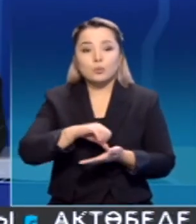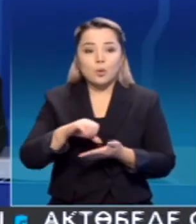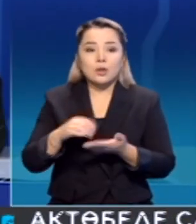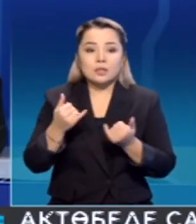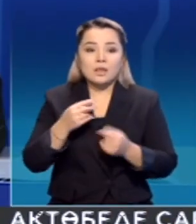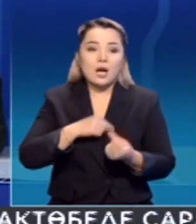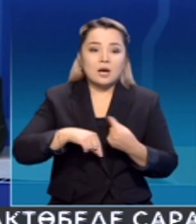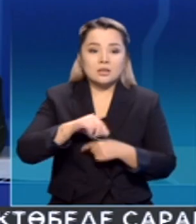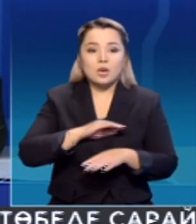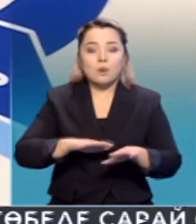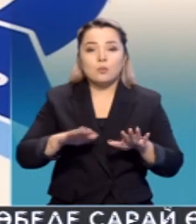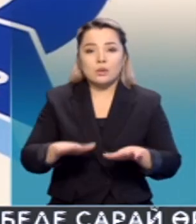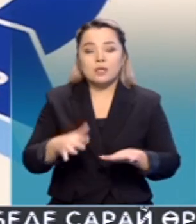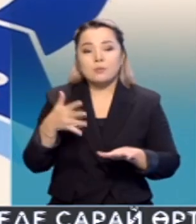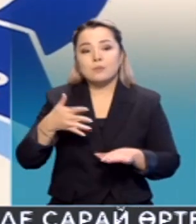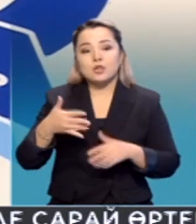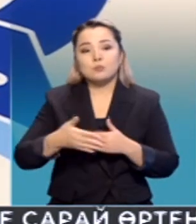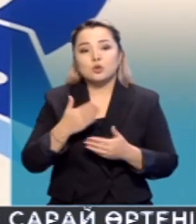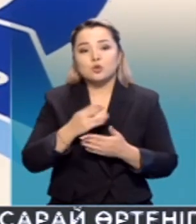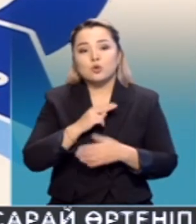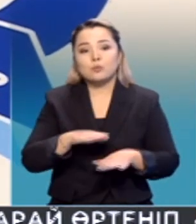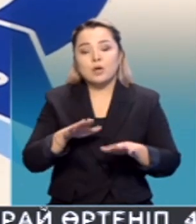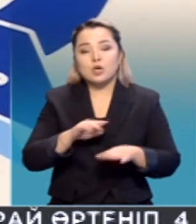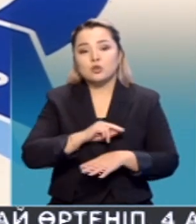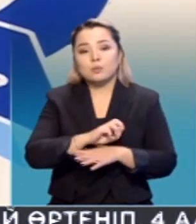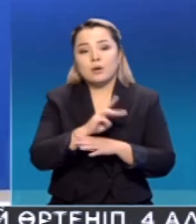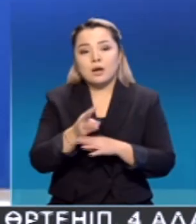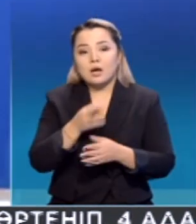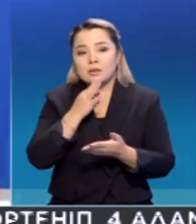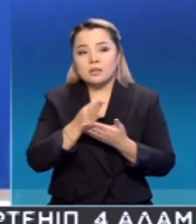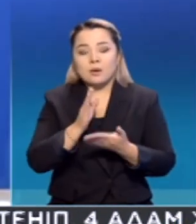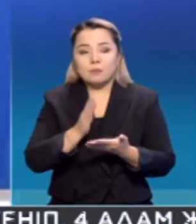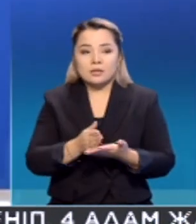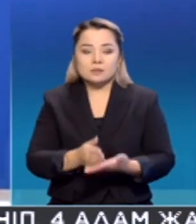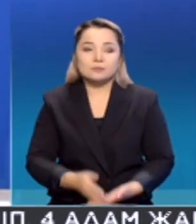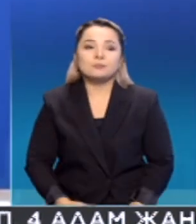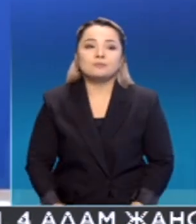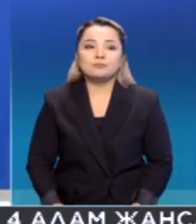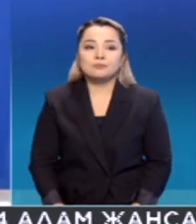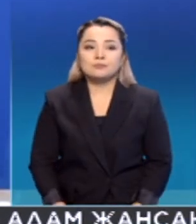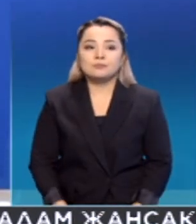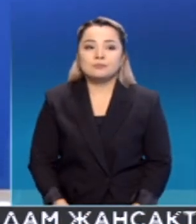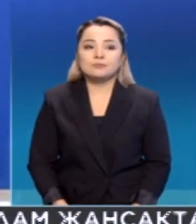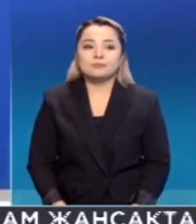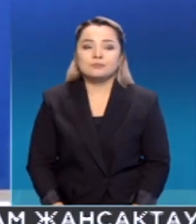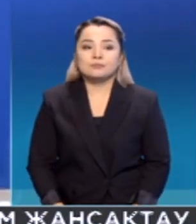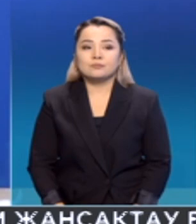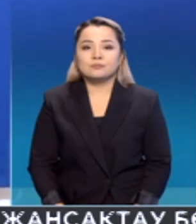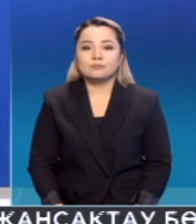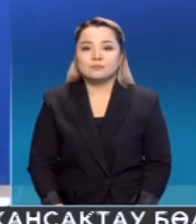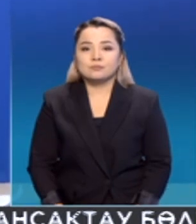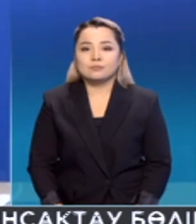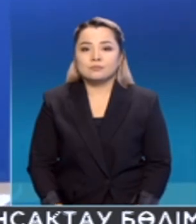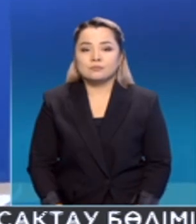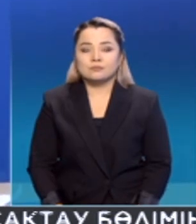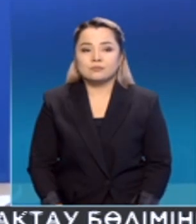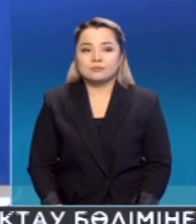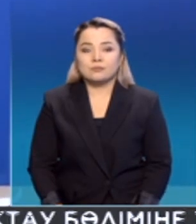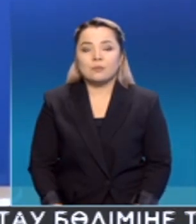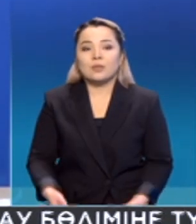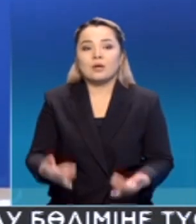қазір кәсіпорын 5000-ға жуық адамды жұмыспен қамтып отырғанын айтады. Запас 80 миллион дейтін болсақ, енді әлі біраз